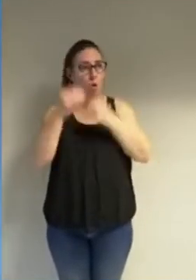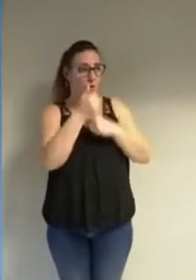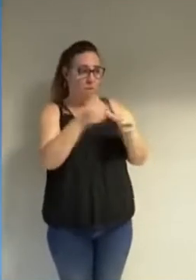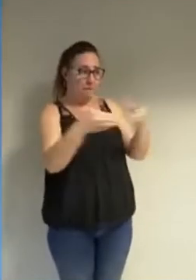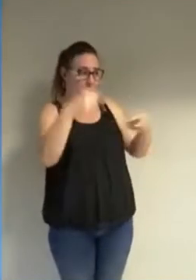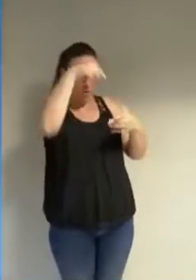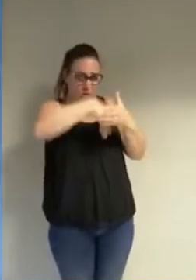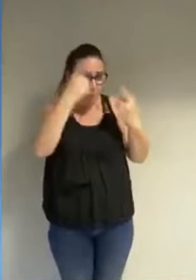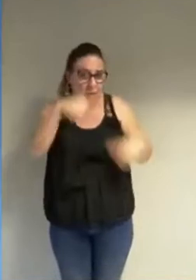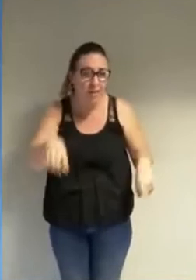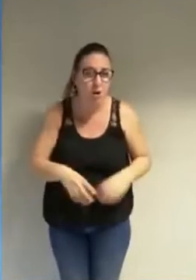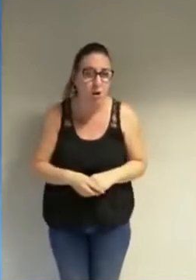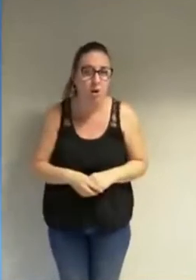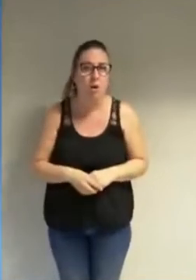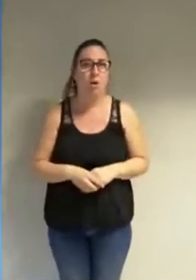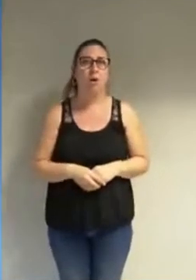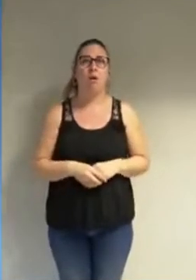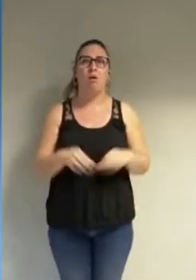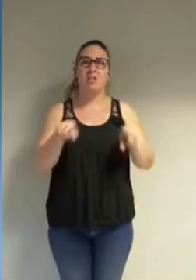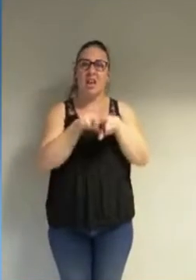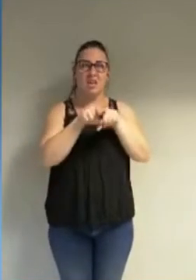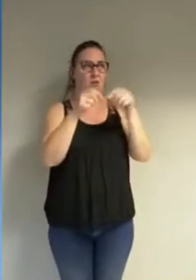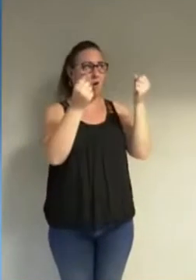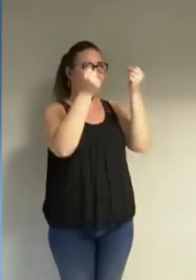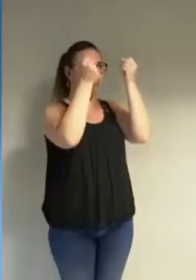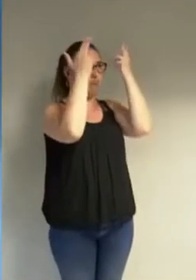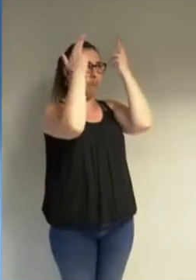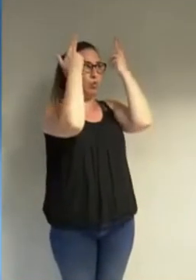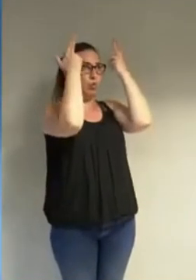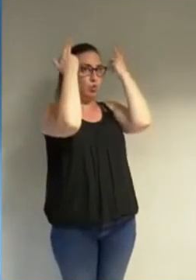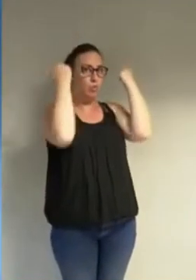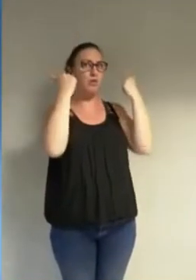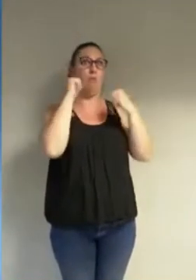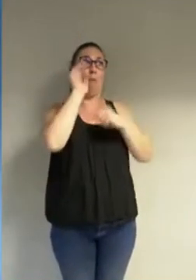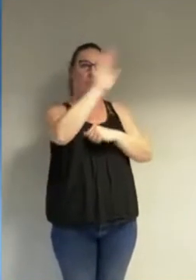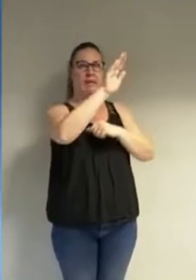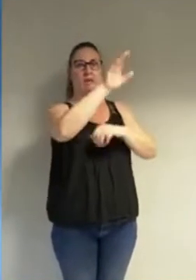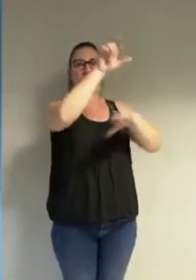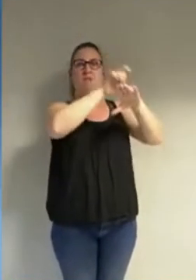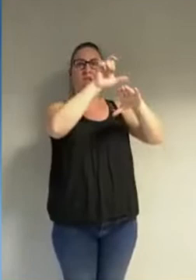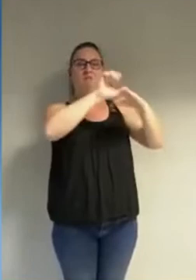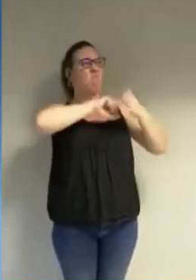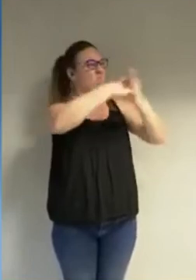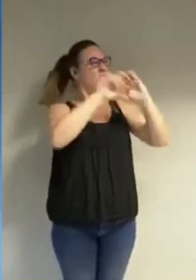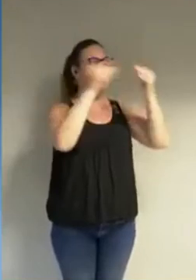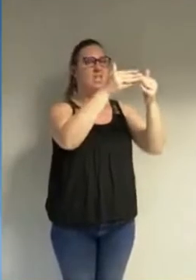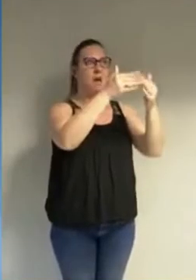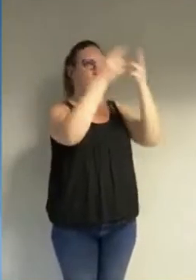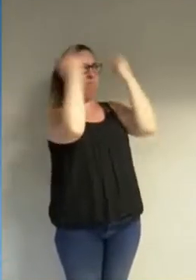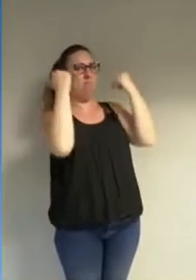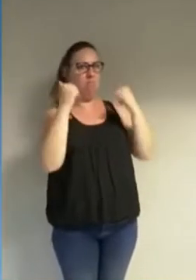majorité. C'est une soumission à l'islamisme. Elle démontre que Grenoble ne peut pas compter sur